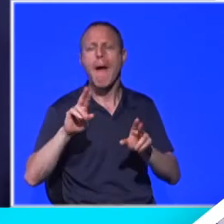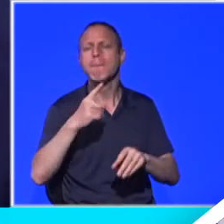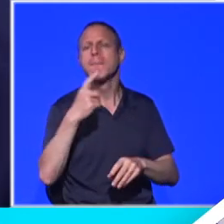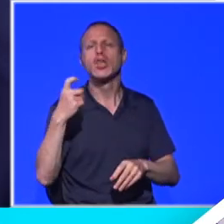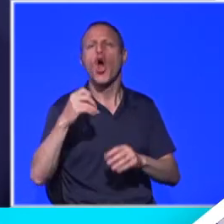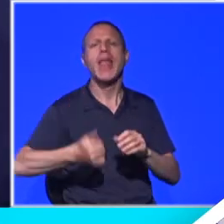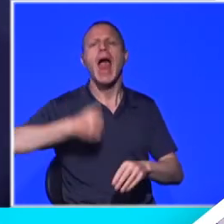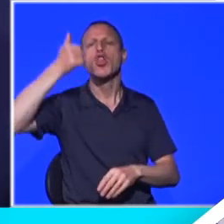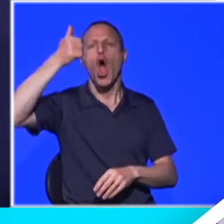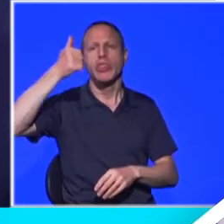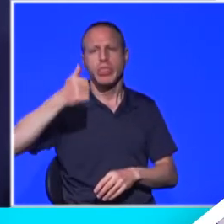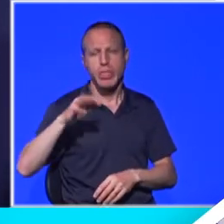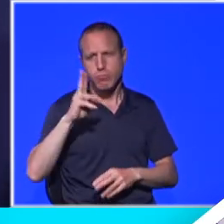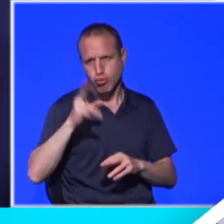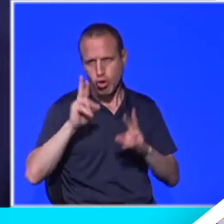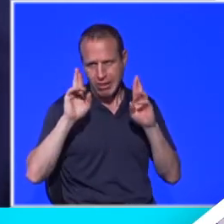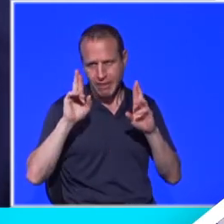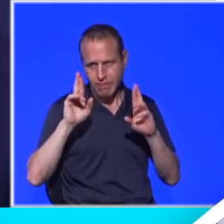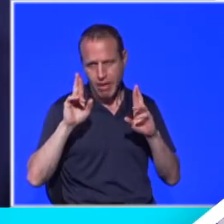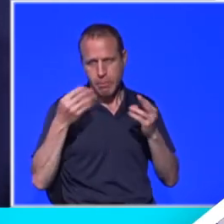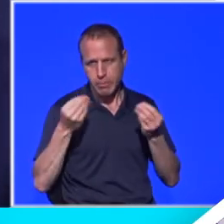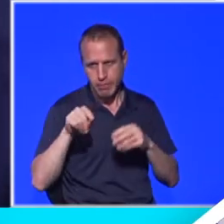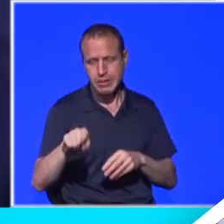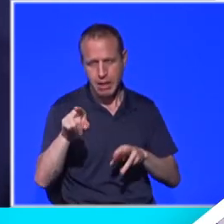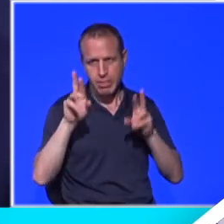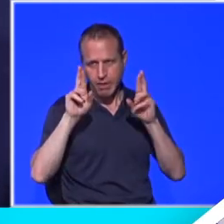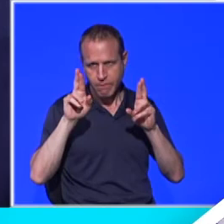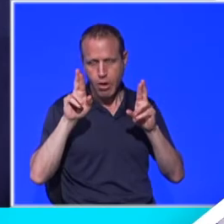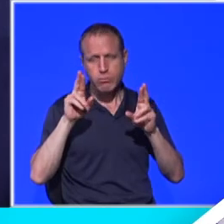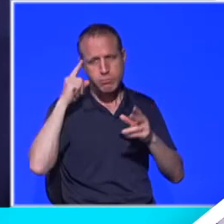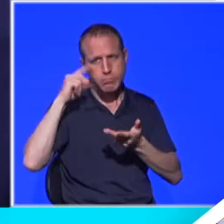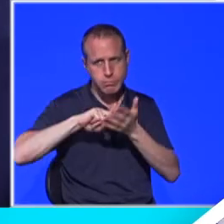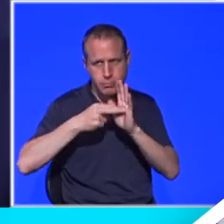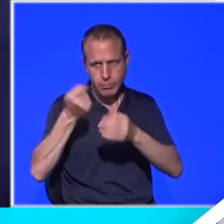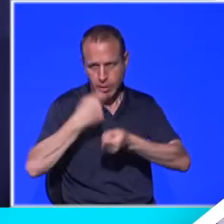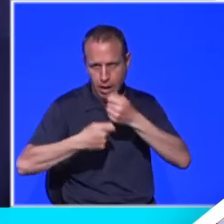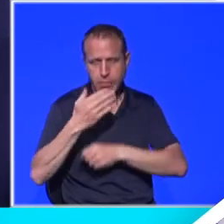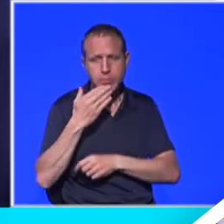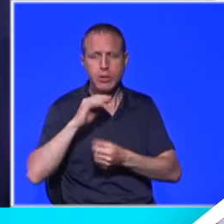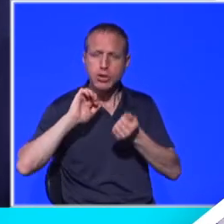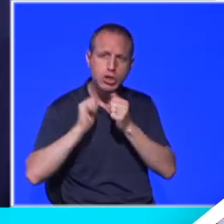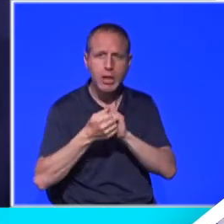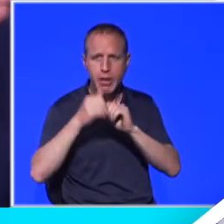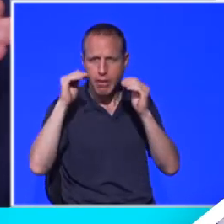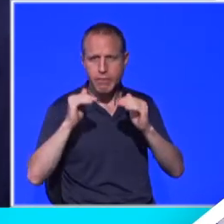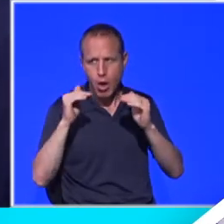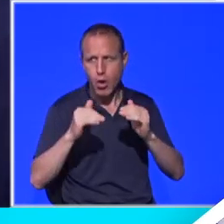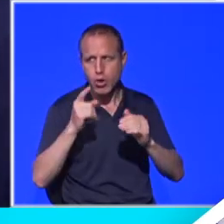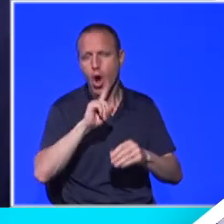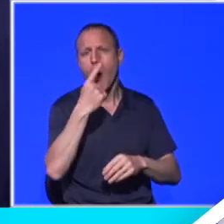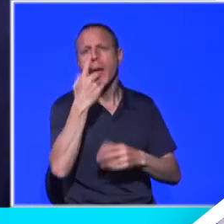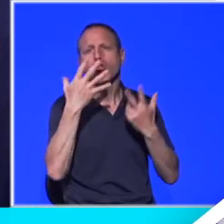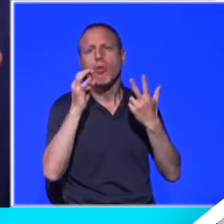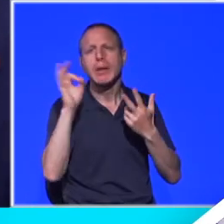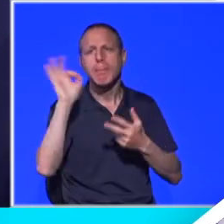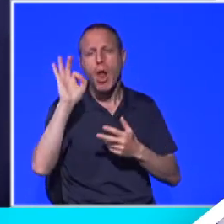העליון. ואם יש תקווה מהבחינה הזאת, זה תקווה שהמדיניות הכלכלית בישראל תשתנה לפחות, אתה יודע מה, לא 180